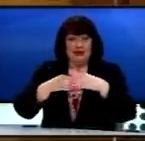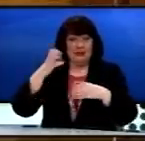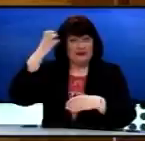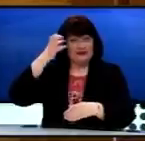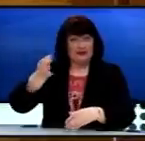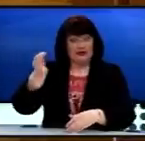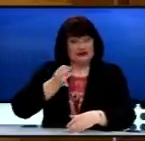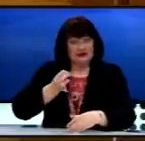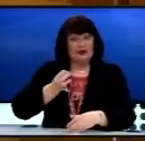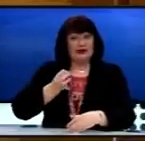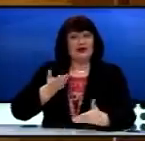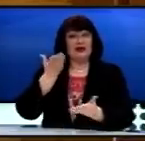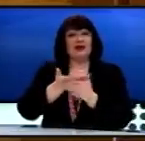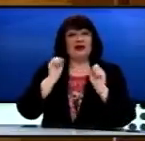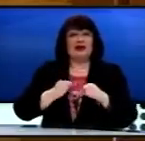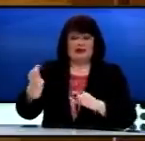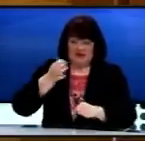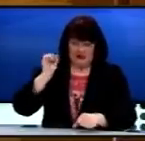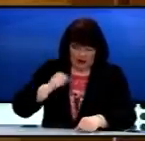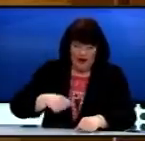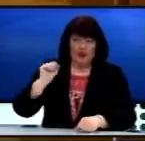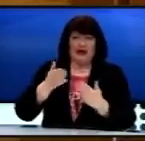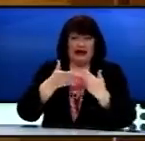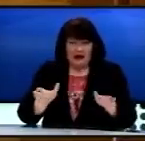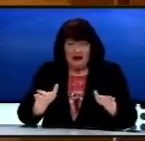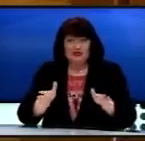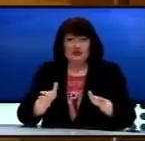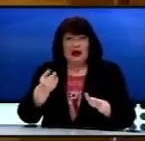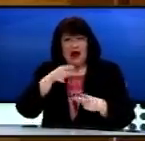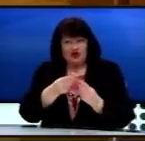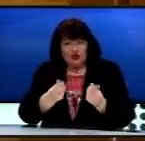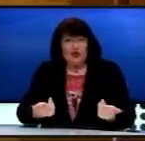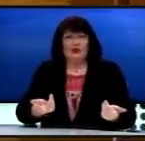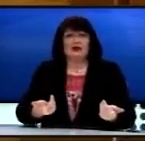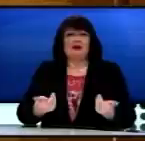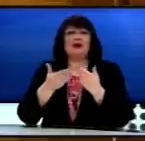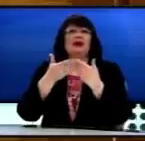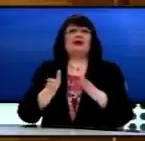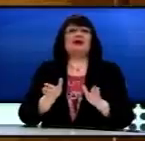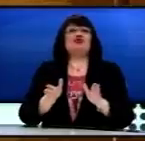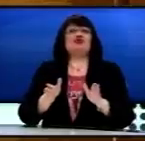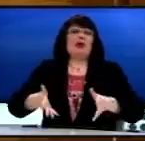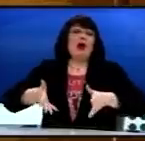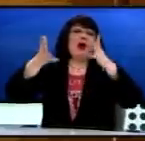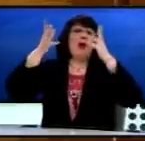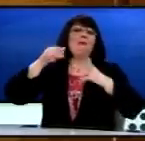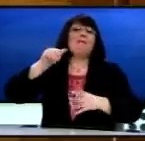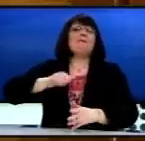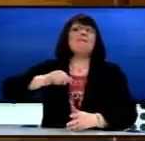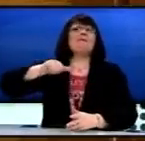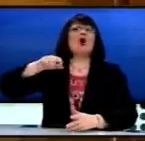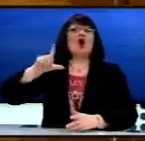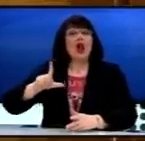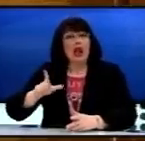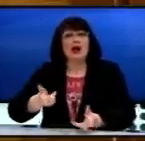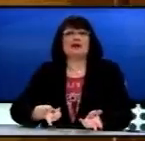διαφοροποίηση στην Επιτροπή. Να μας πείτε αν συμφωνείτε ή αν διαφωνείτε. Αν πρέπει να κάνουμε κάτι άλλο. Αν πρέπει να ανοίξουμε τα μολ ή τα